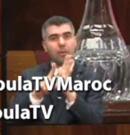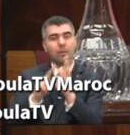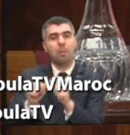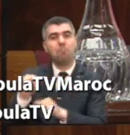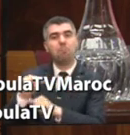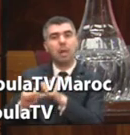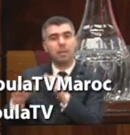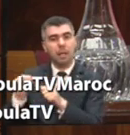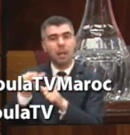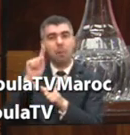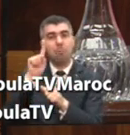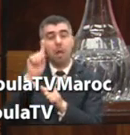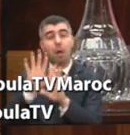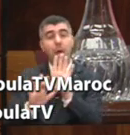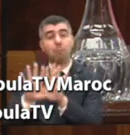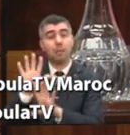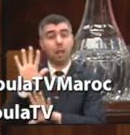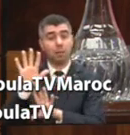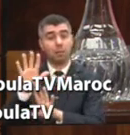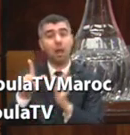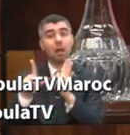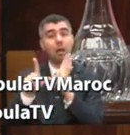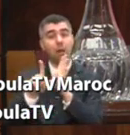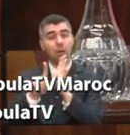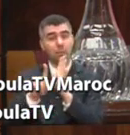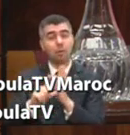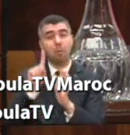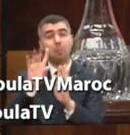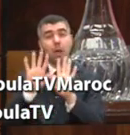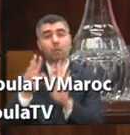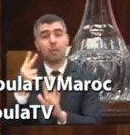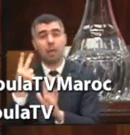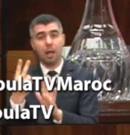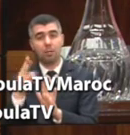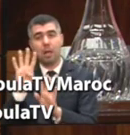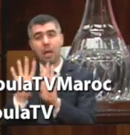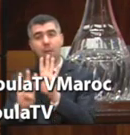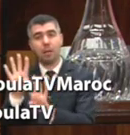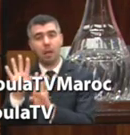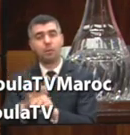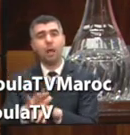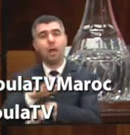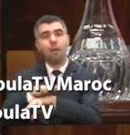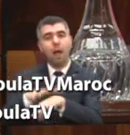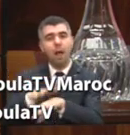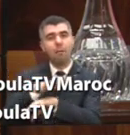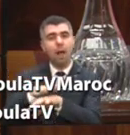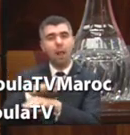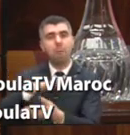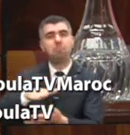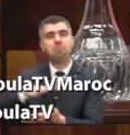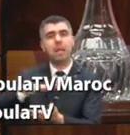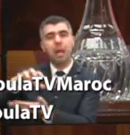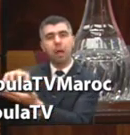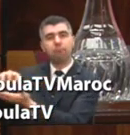يقضي بتغيير المادة 115 من القانون التنظيمي رقم 112/14 يتعلق بالعمالات والأقاليم.